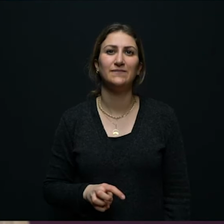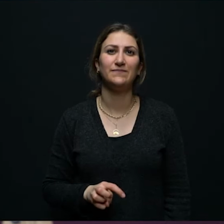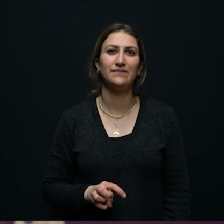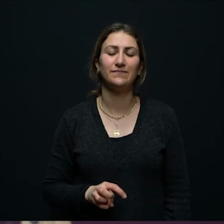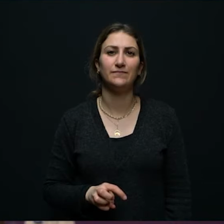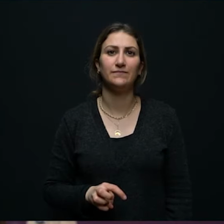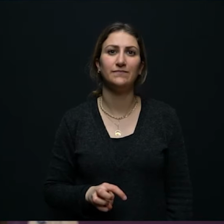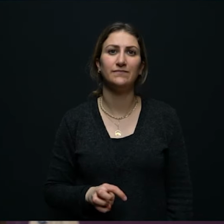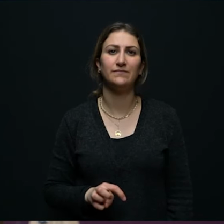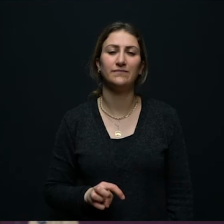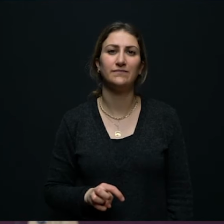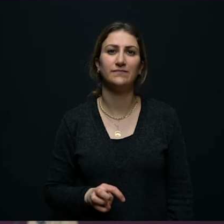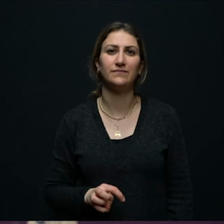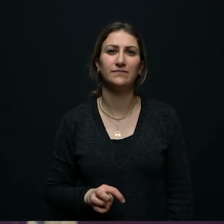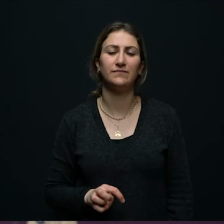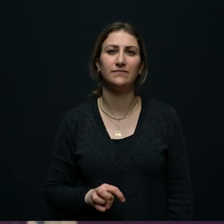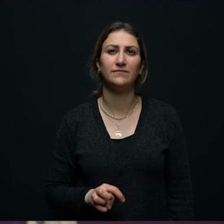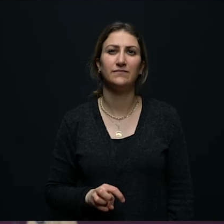whatsapp